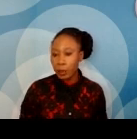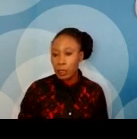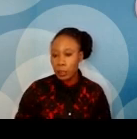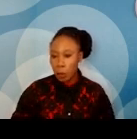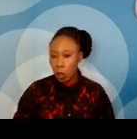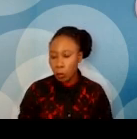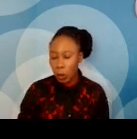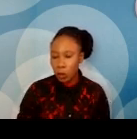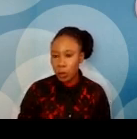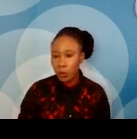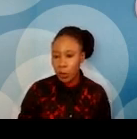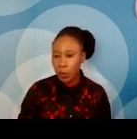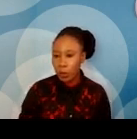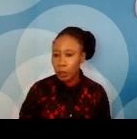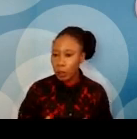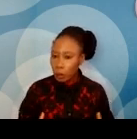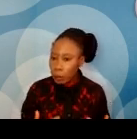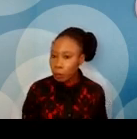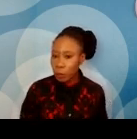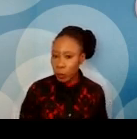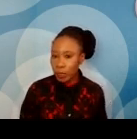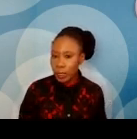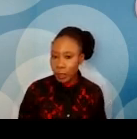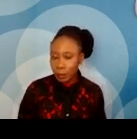på en smal bas